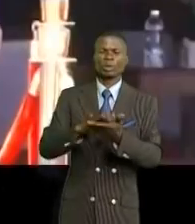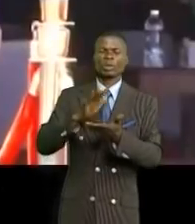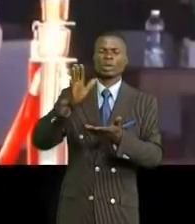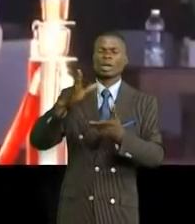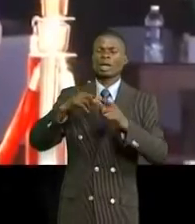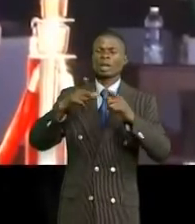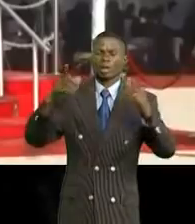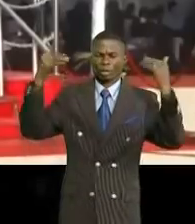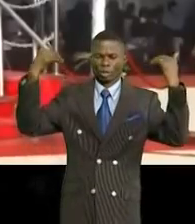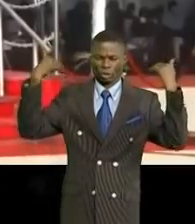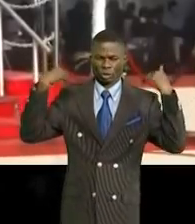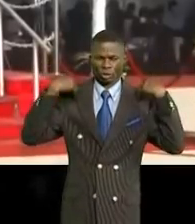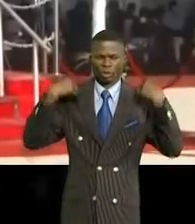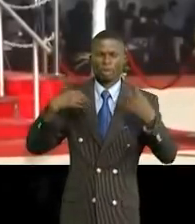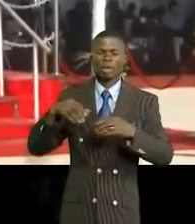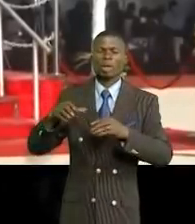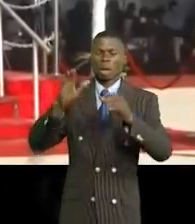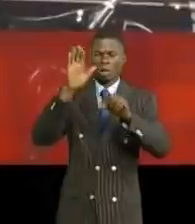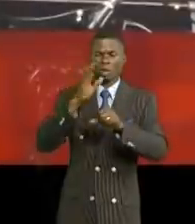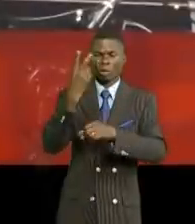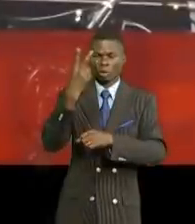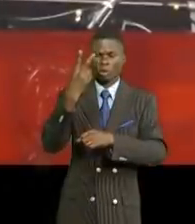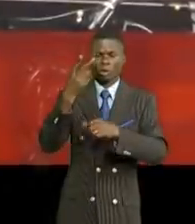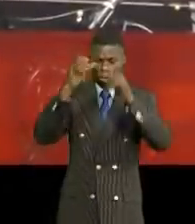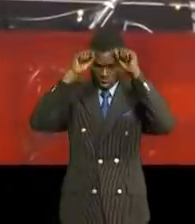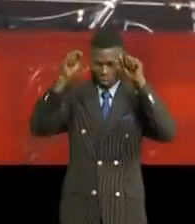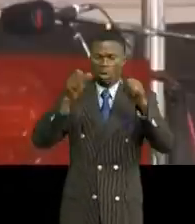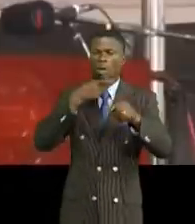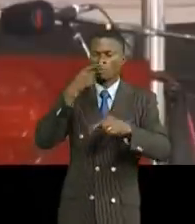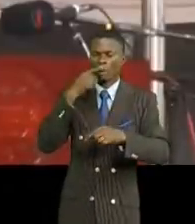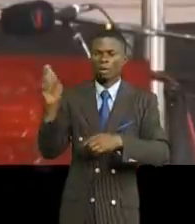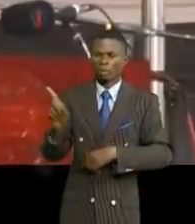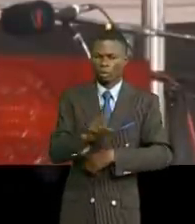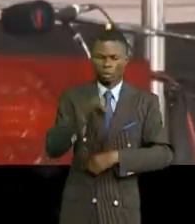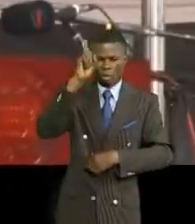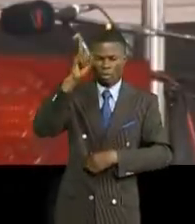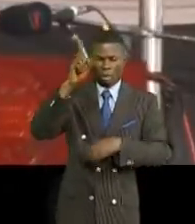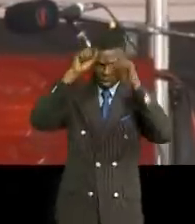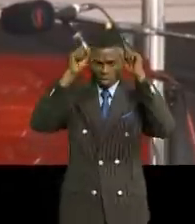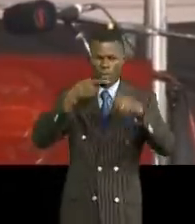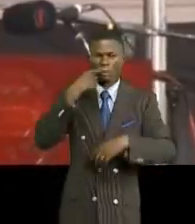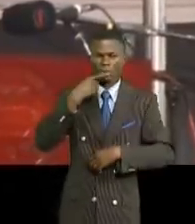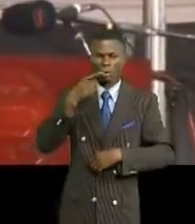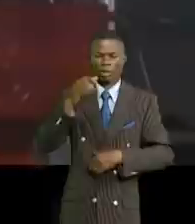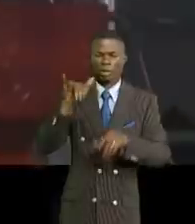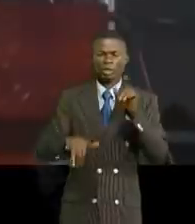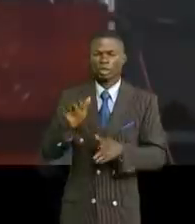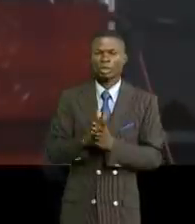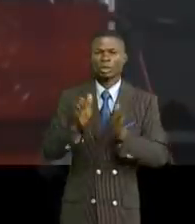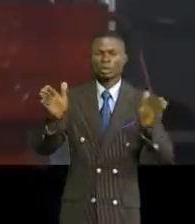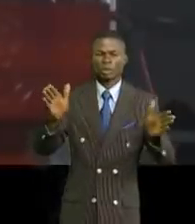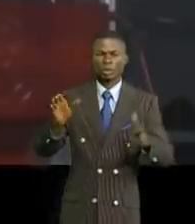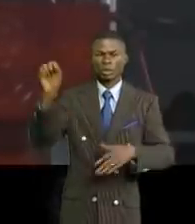la sa nouveauté tous les chefs d'état ont pris la parole tour à tour la première à intervenir fut la secrétaire générale de la